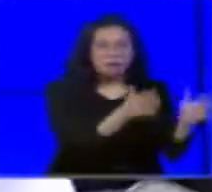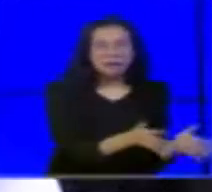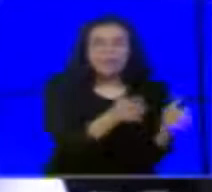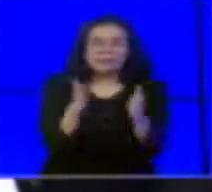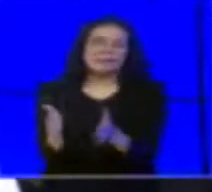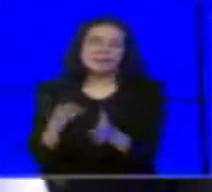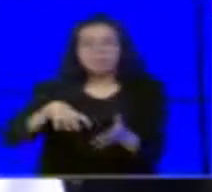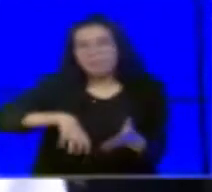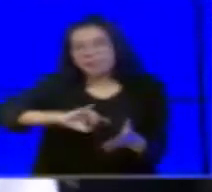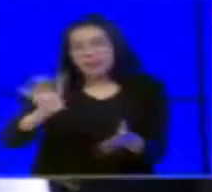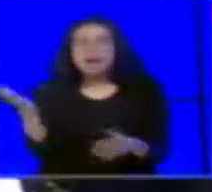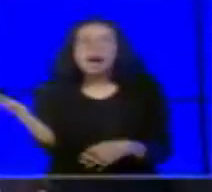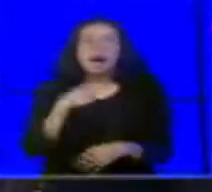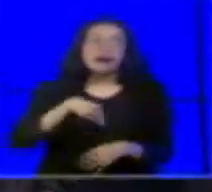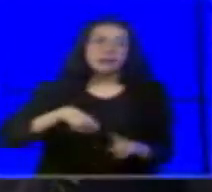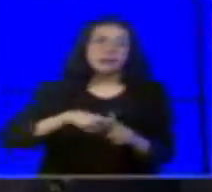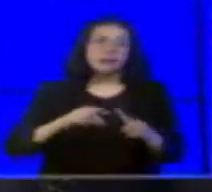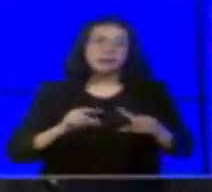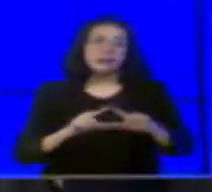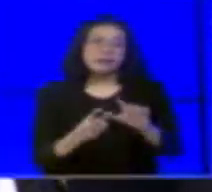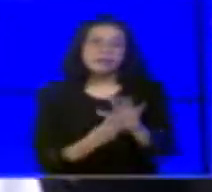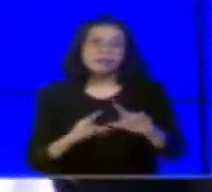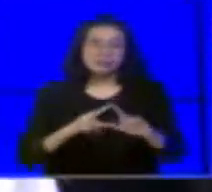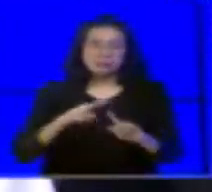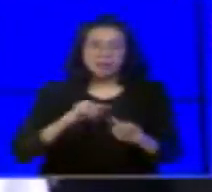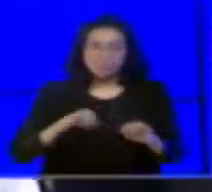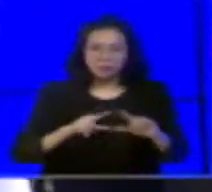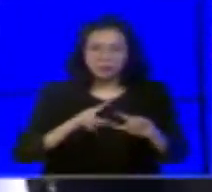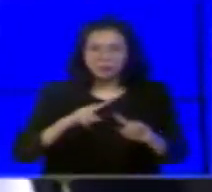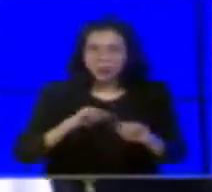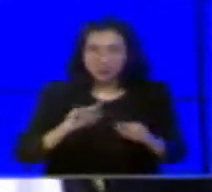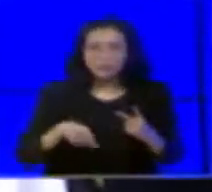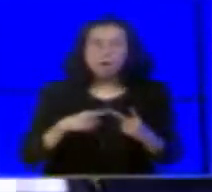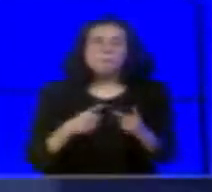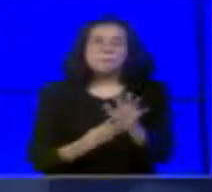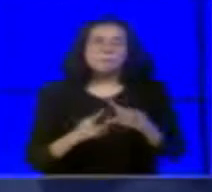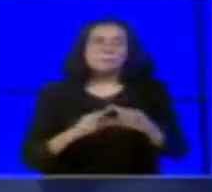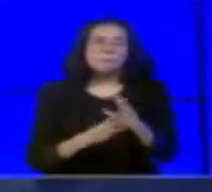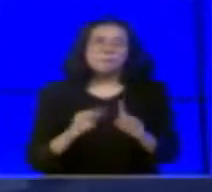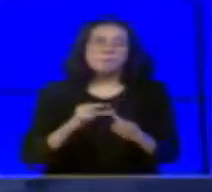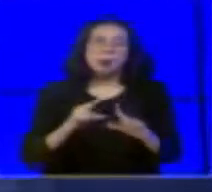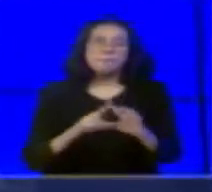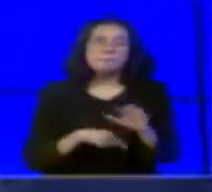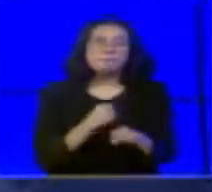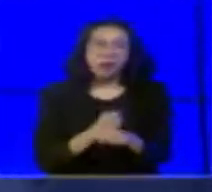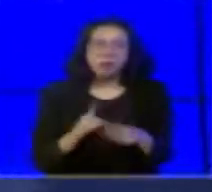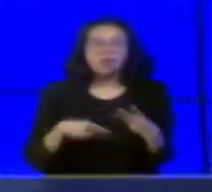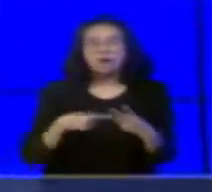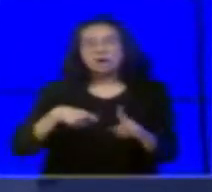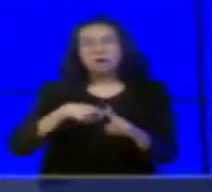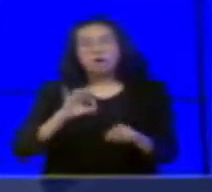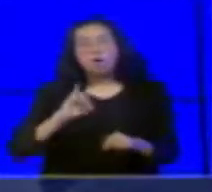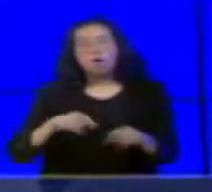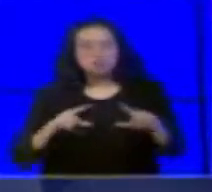Jati, kemudian di Mampang, kemudian di Koja, kemudian di Tomang Barat, dan di Cempaka Putih. Hari ini secara